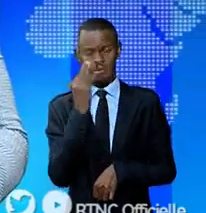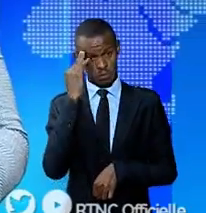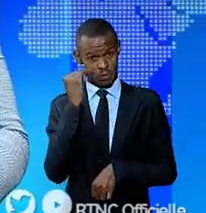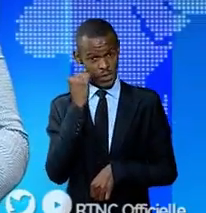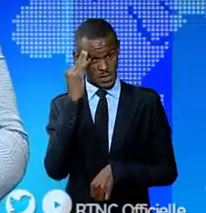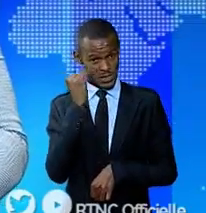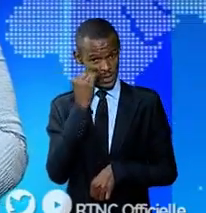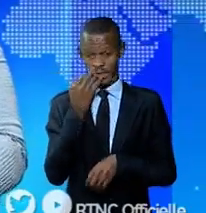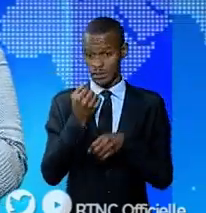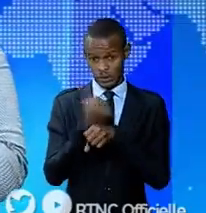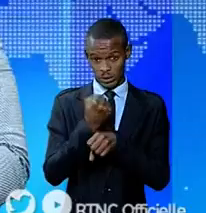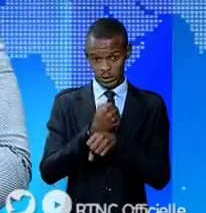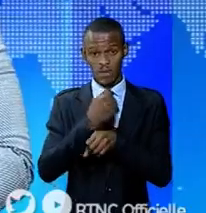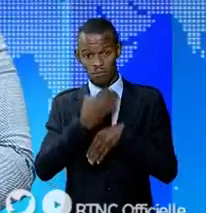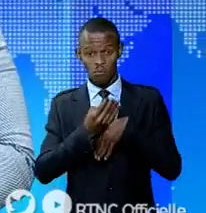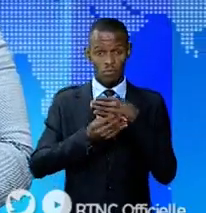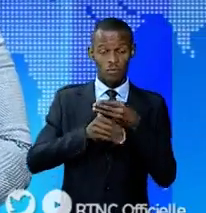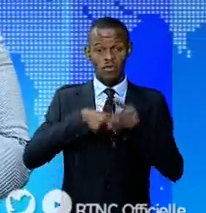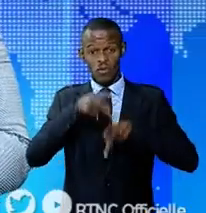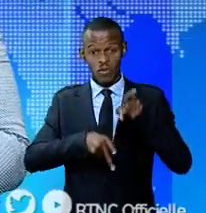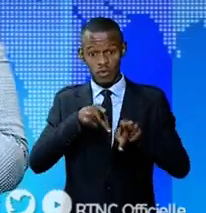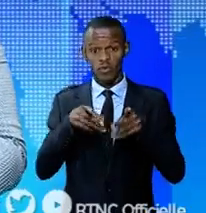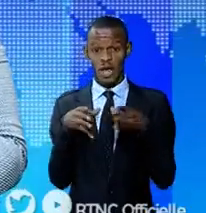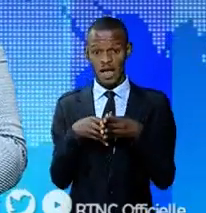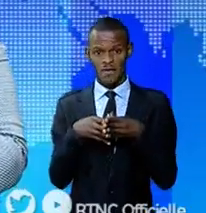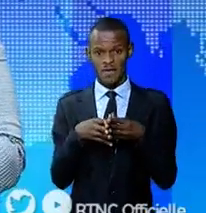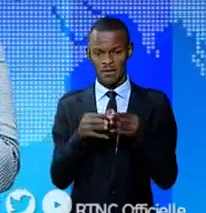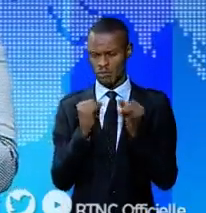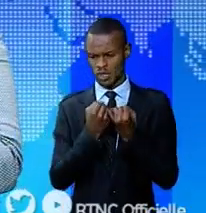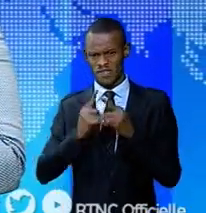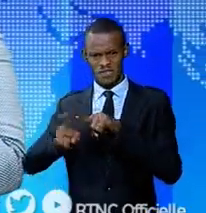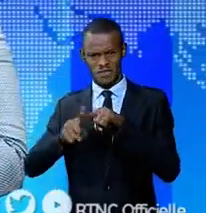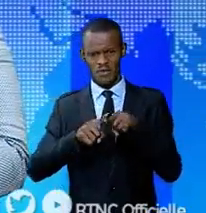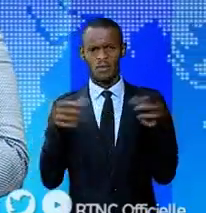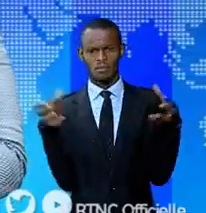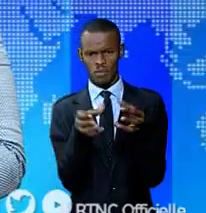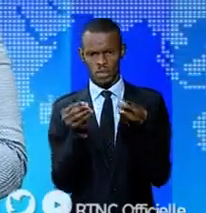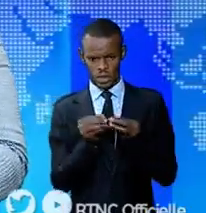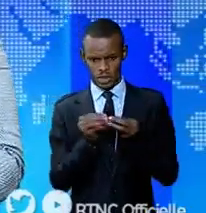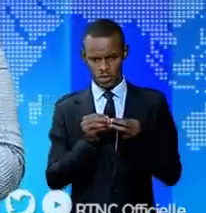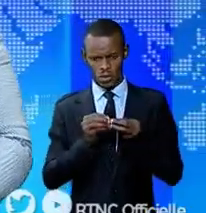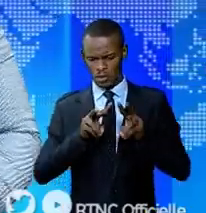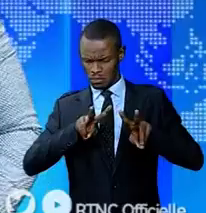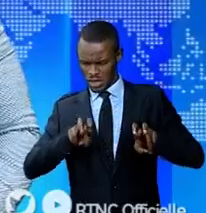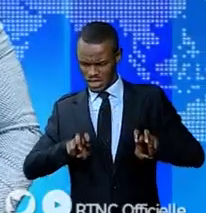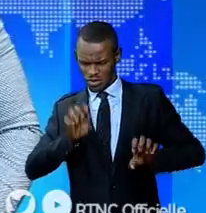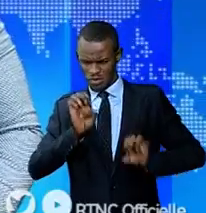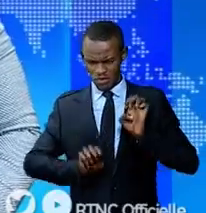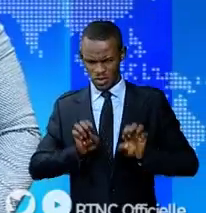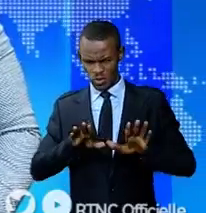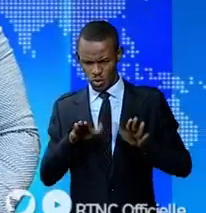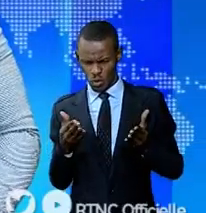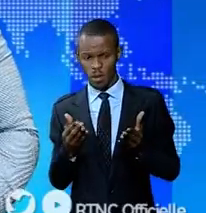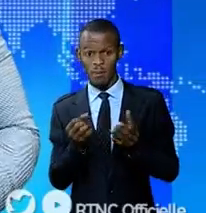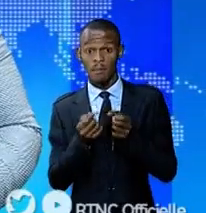Willy Ngopos, avec les différents responsables du secteur des infrastructures. Question de faire une mise au point sur la situation générale des